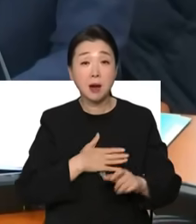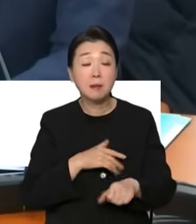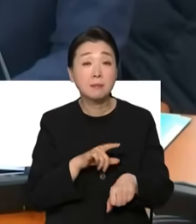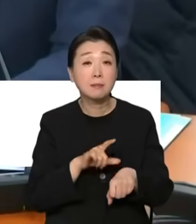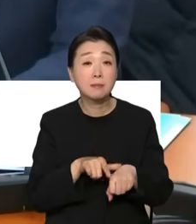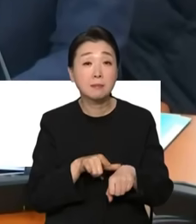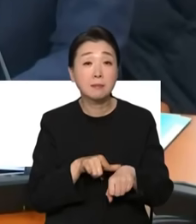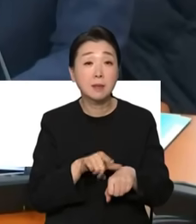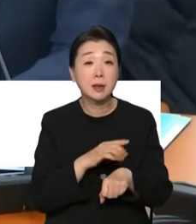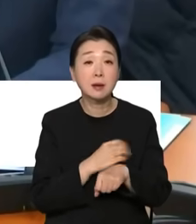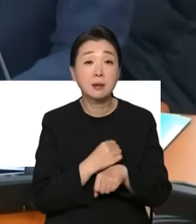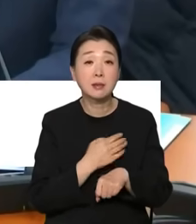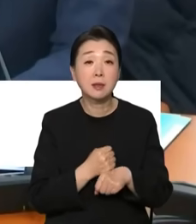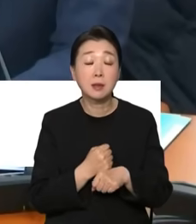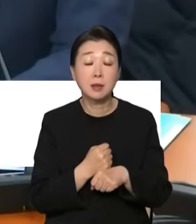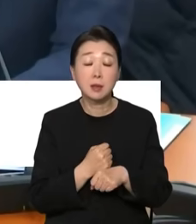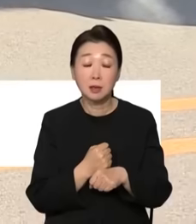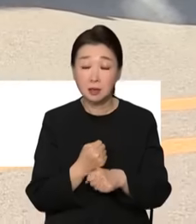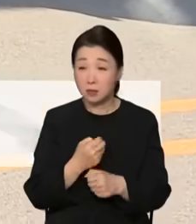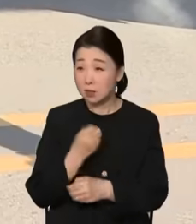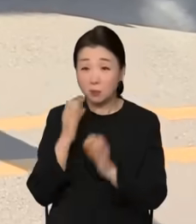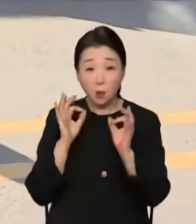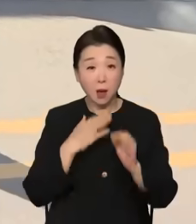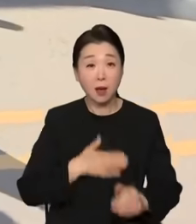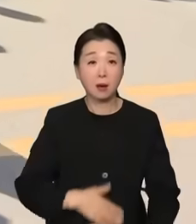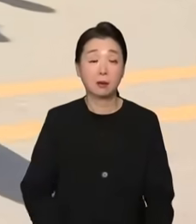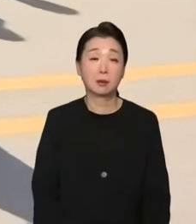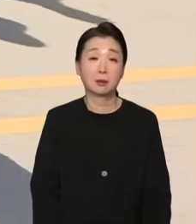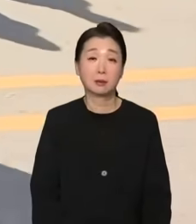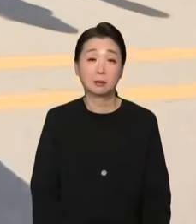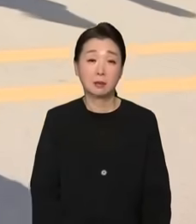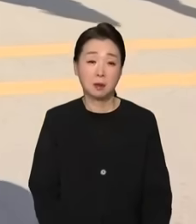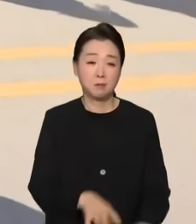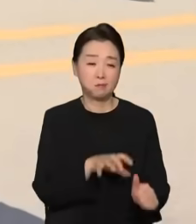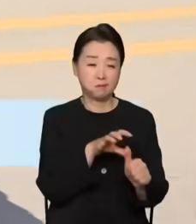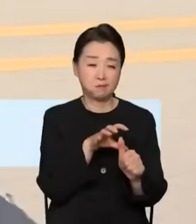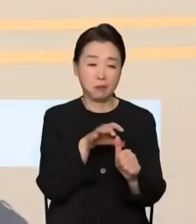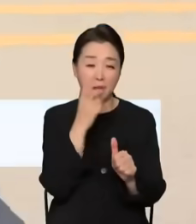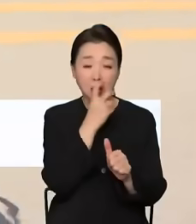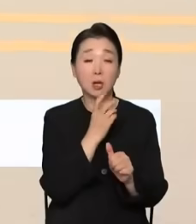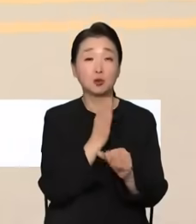처음에 그 언론 전방위 수색